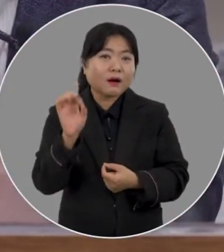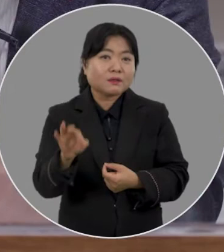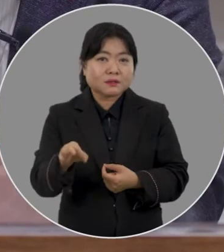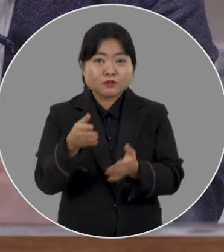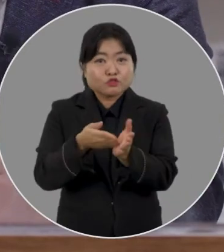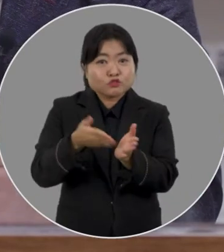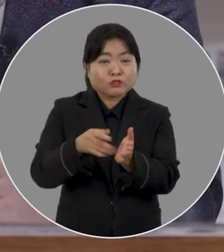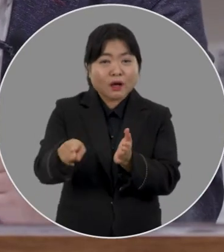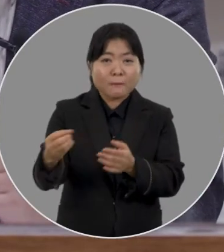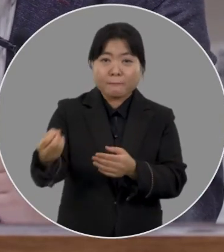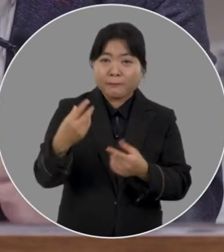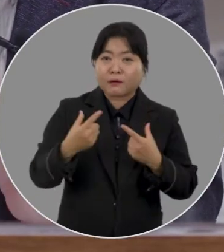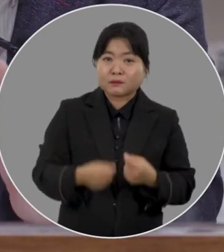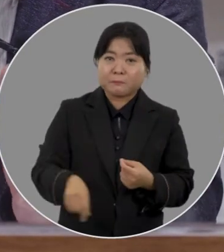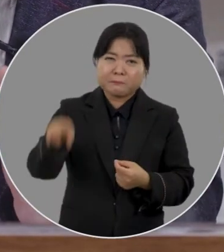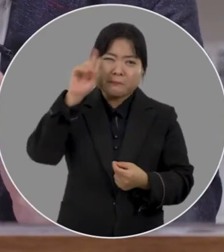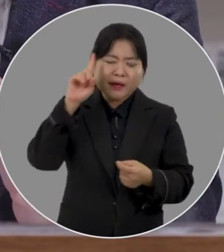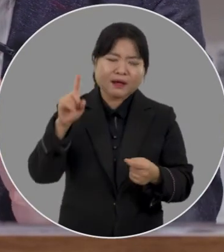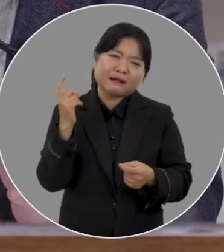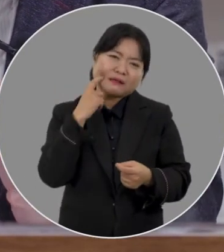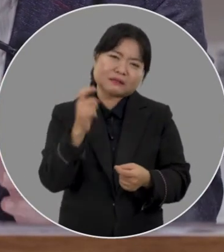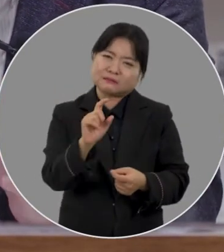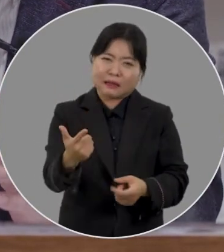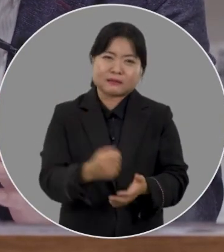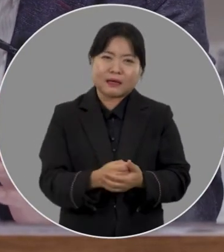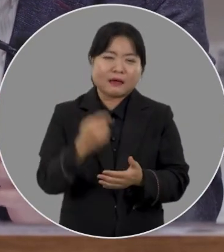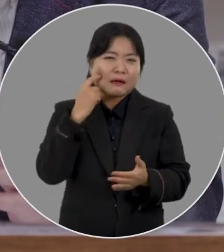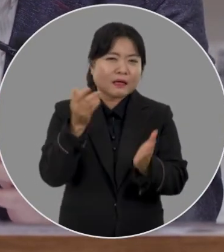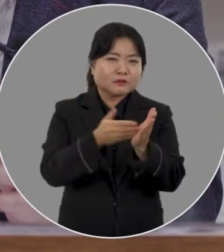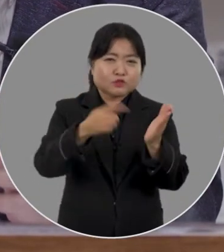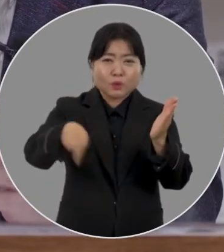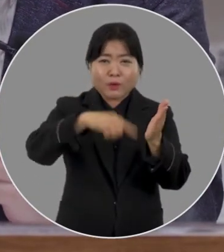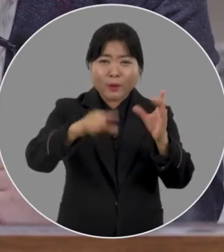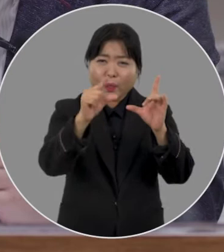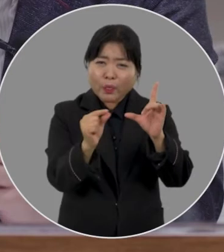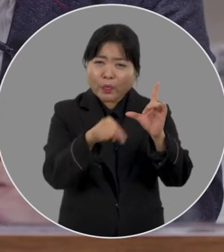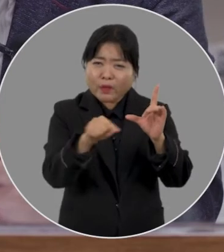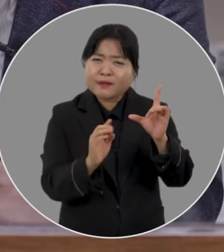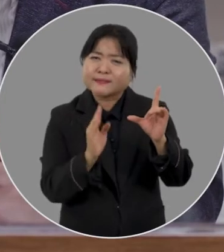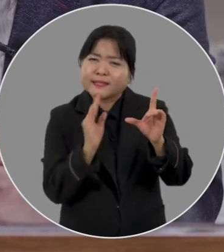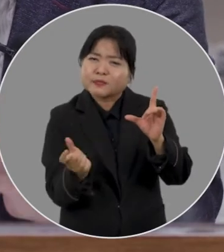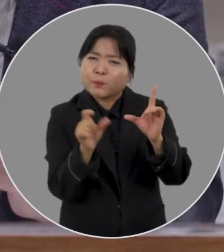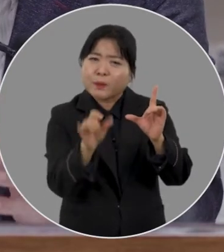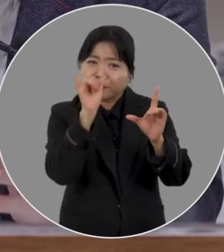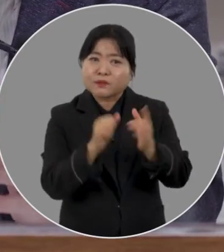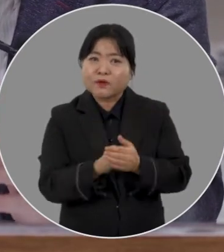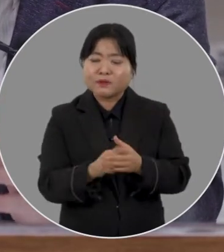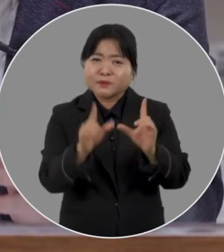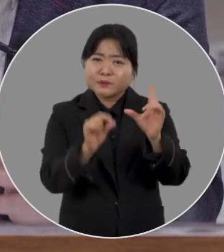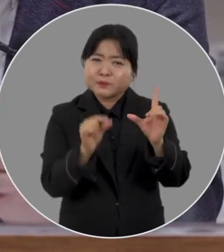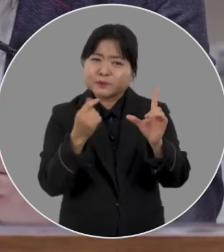뉴스가 말씀하신 것처럼 100% 가짜가 아니거든요. 그 가짜 뉴스에는 분명히 사실이 맞아요. 섞여 있어요. 어. 근데 그 섞여